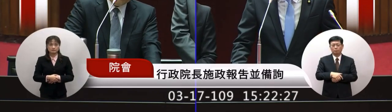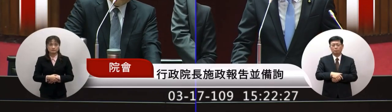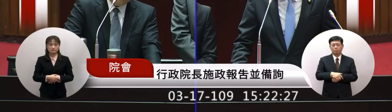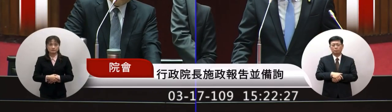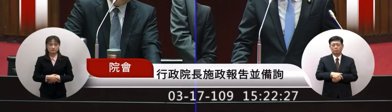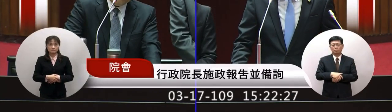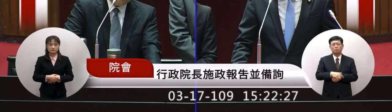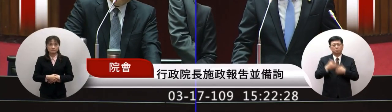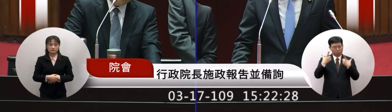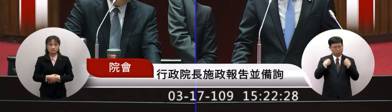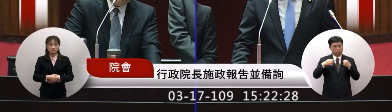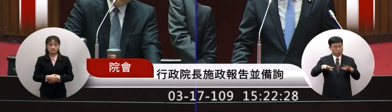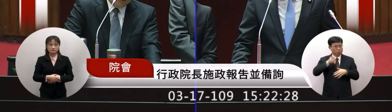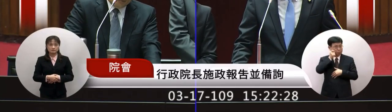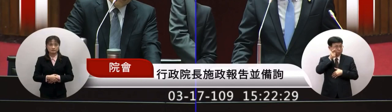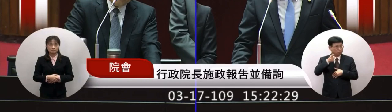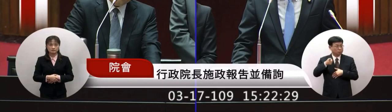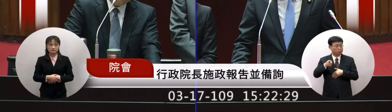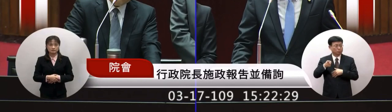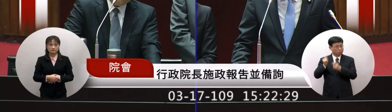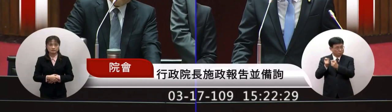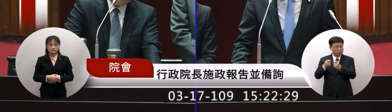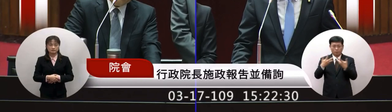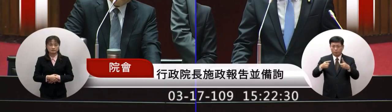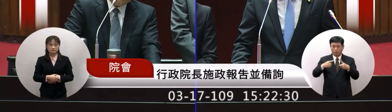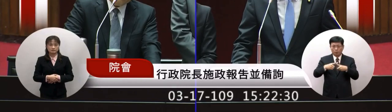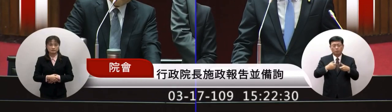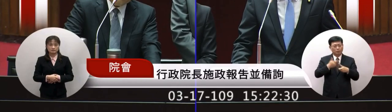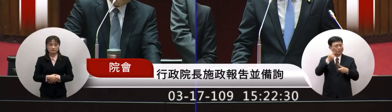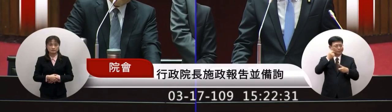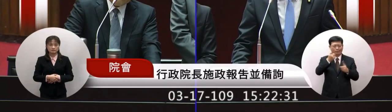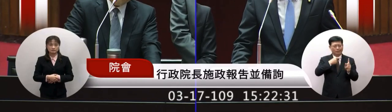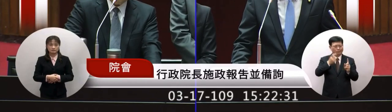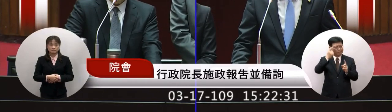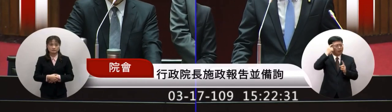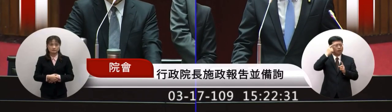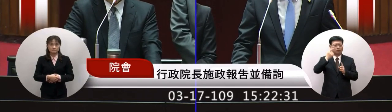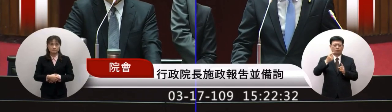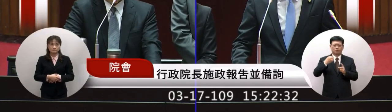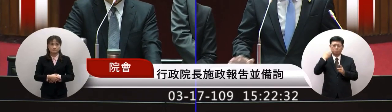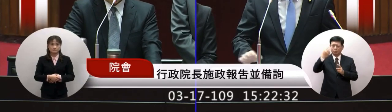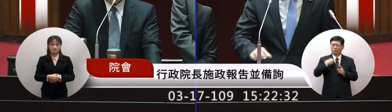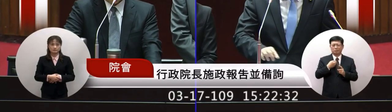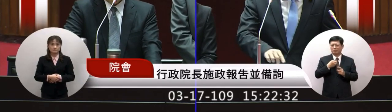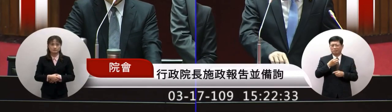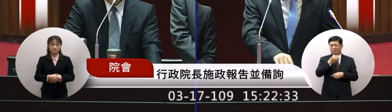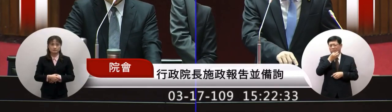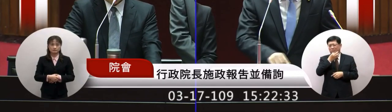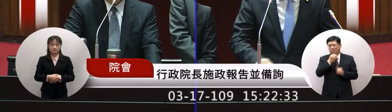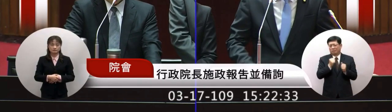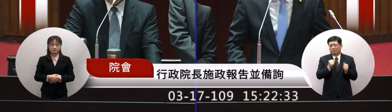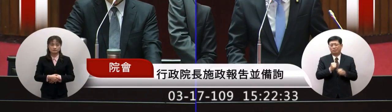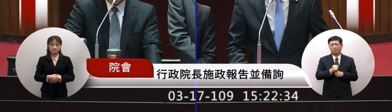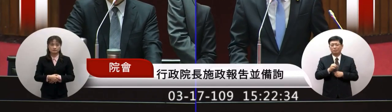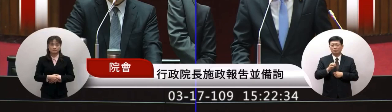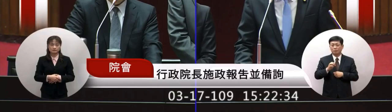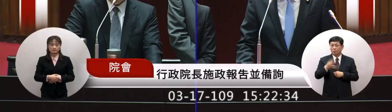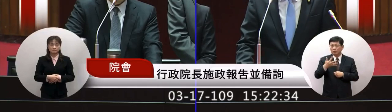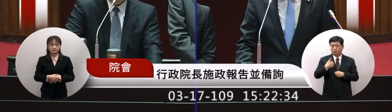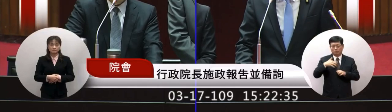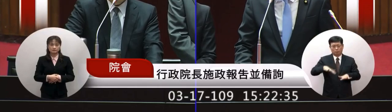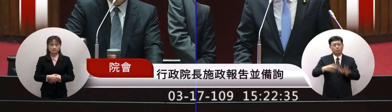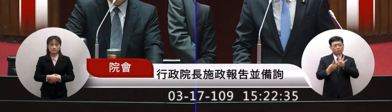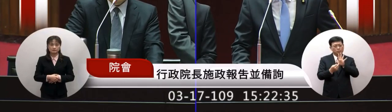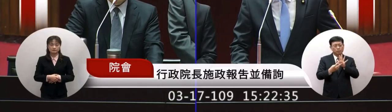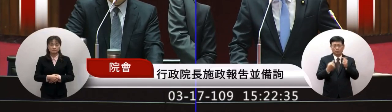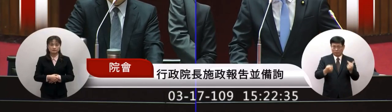其实也是这一个多月以来很多人很难感受到，很多人感到寒心哈。所以我这边要说，不管